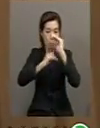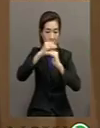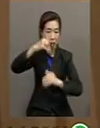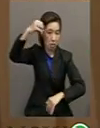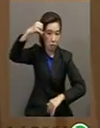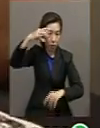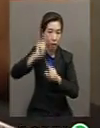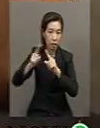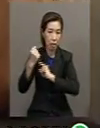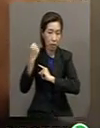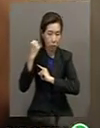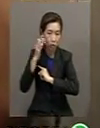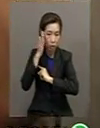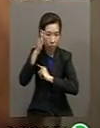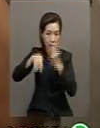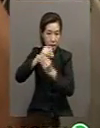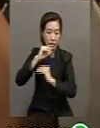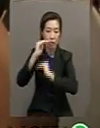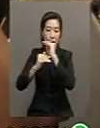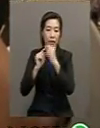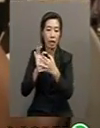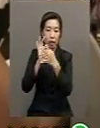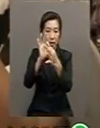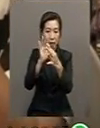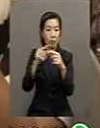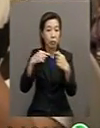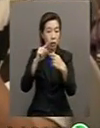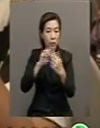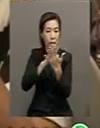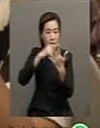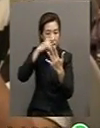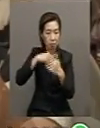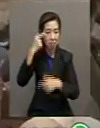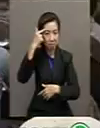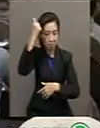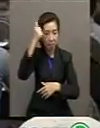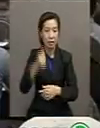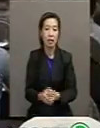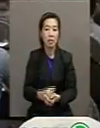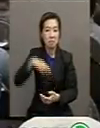ความมั่นคงและนำไปสู่การพัฒนาเศรษฐกิจของประเทศให้ก้าวสู่การเป็น Smart Life Smart City ต่อไป